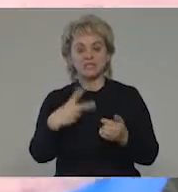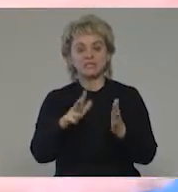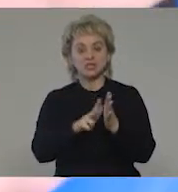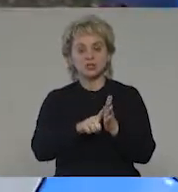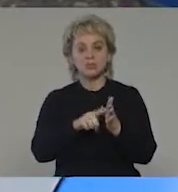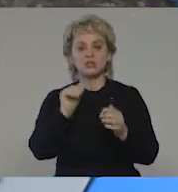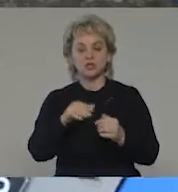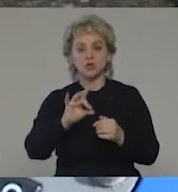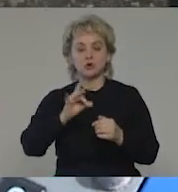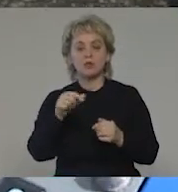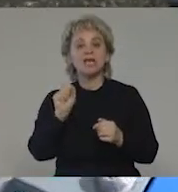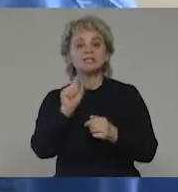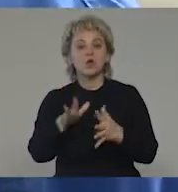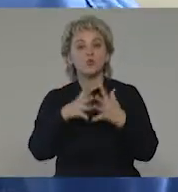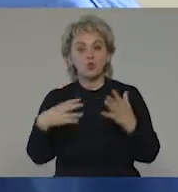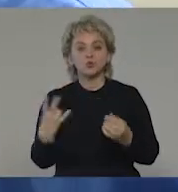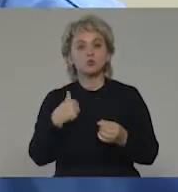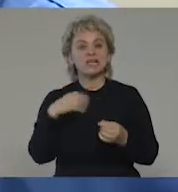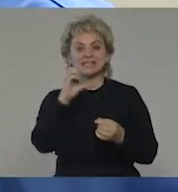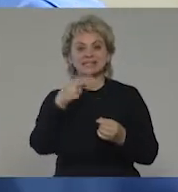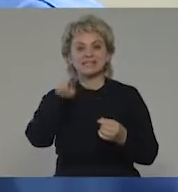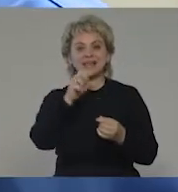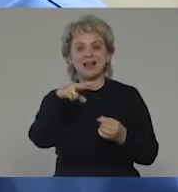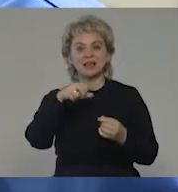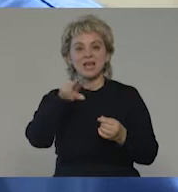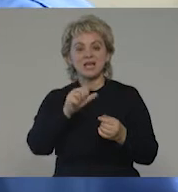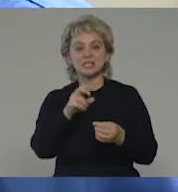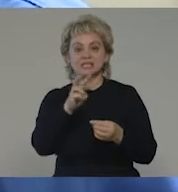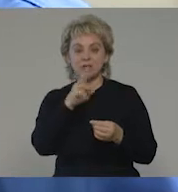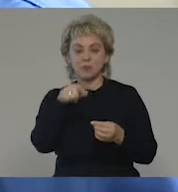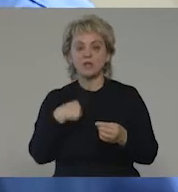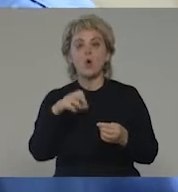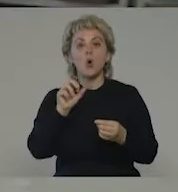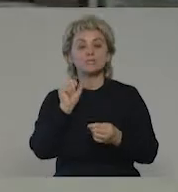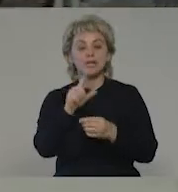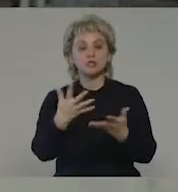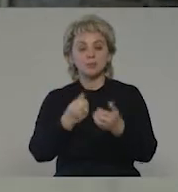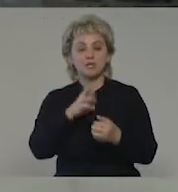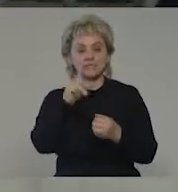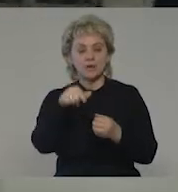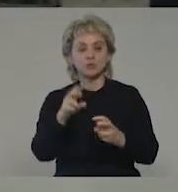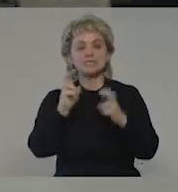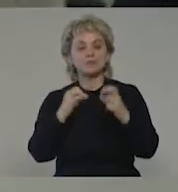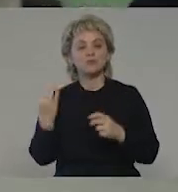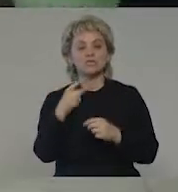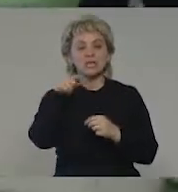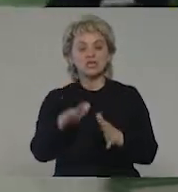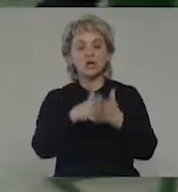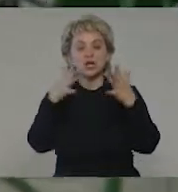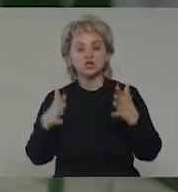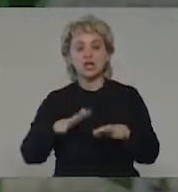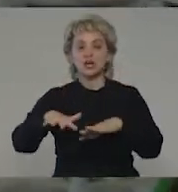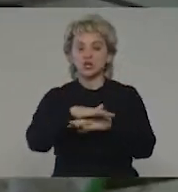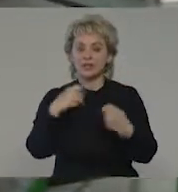рублей. Заказов только побольше. У нас отдельная зарплата, мы от заказов получаем зарплату. Завод заинтересован в расширении